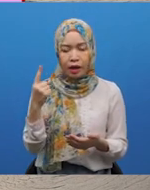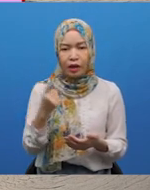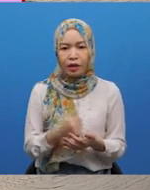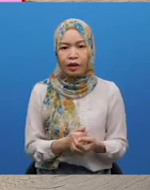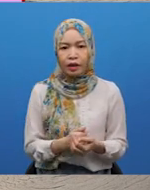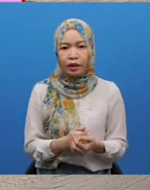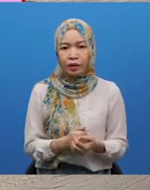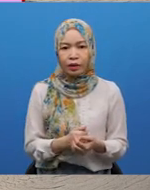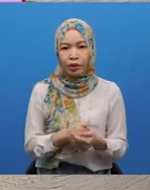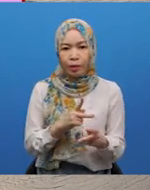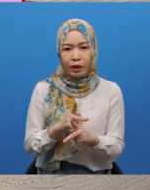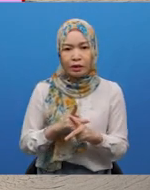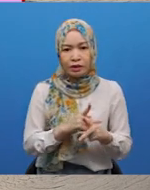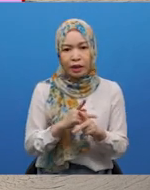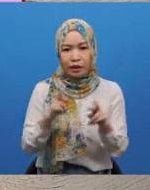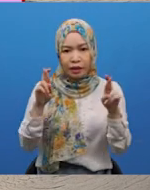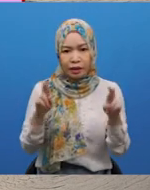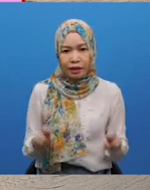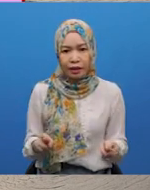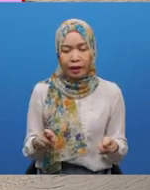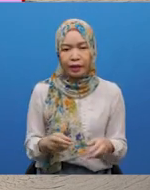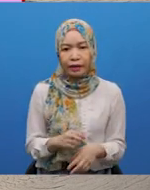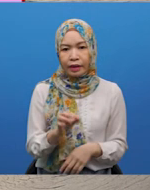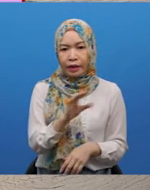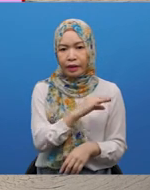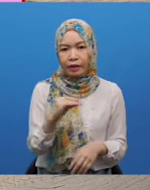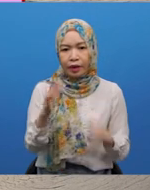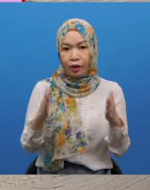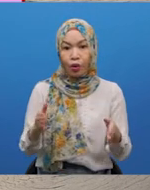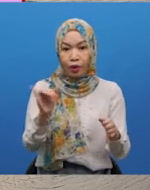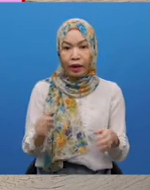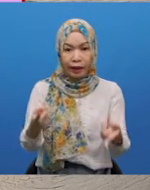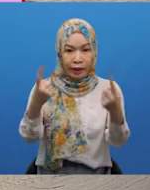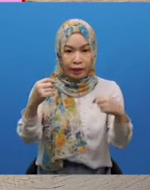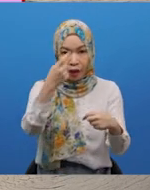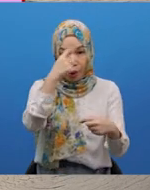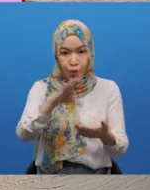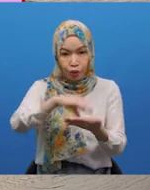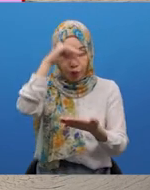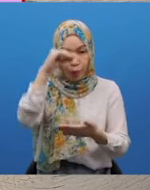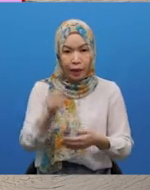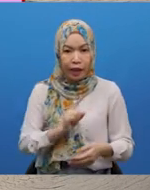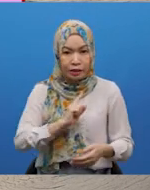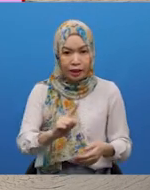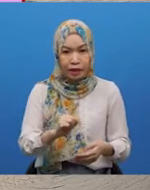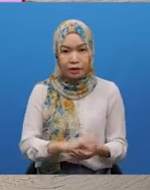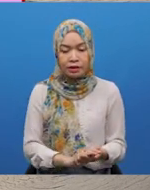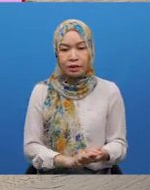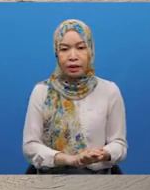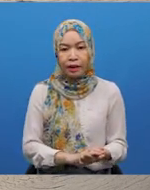para pelajar yang datang untuk mendalami ilmu dalam bidang agama dengan adil dan